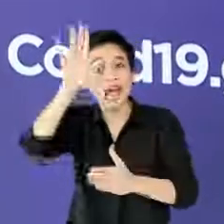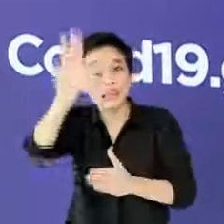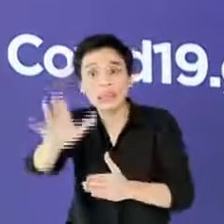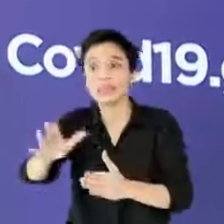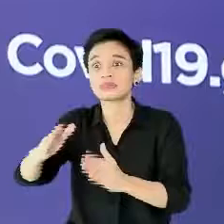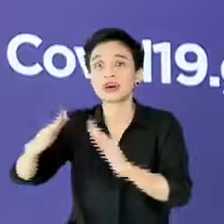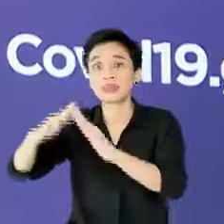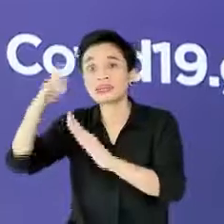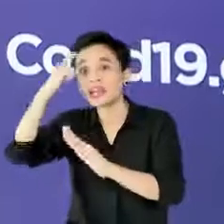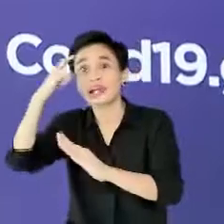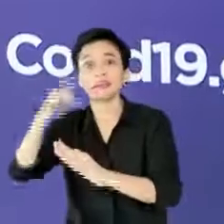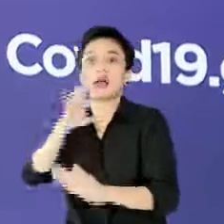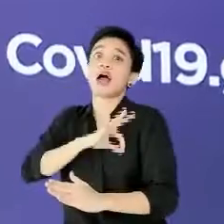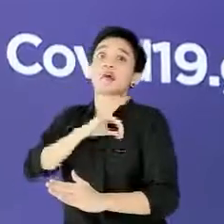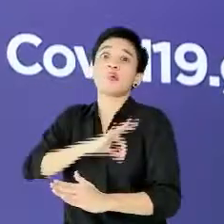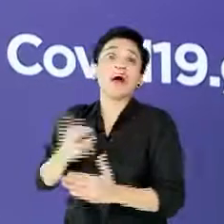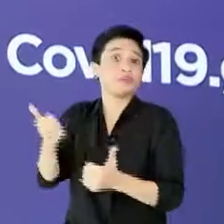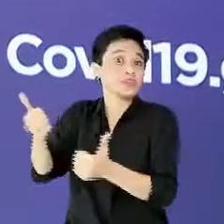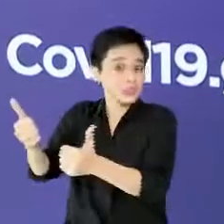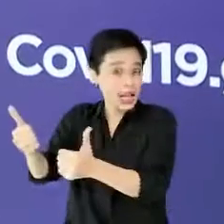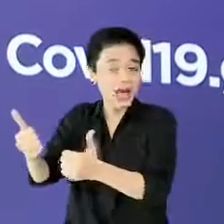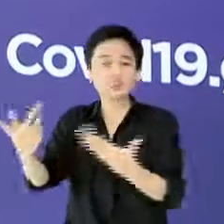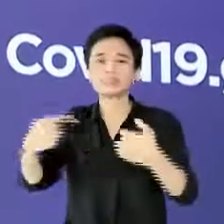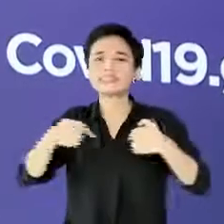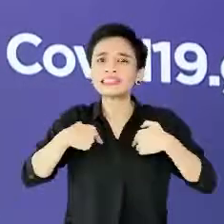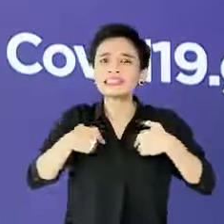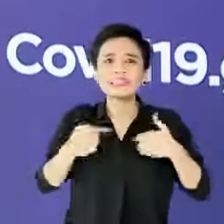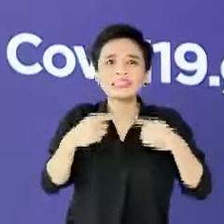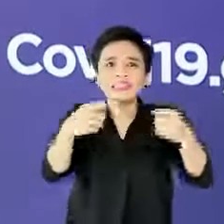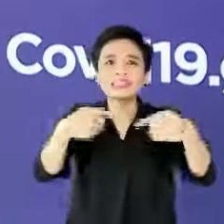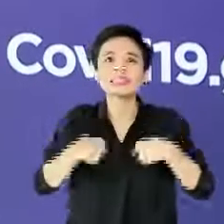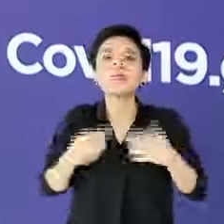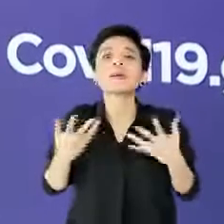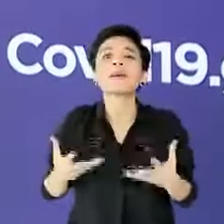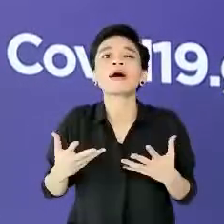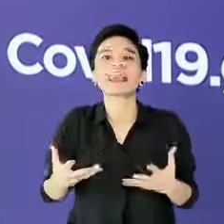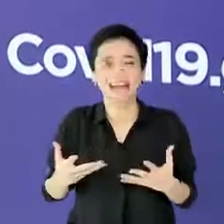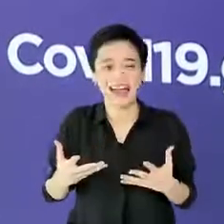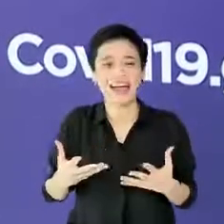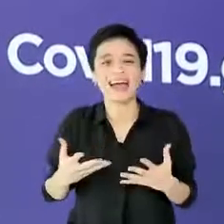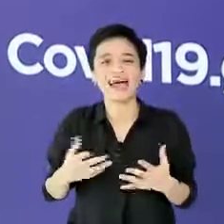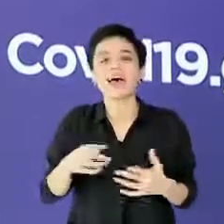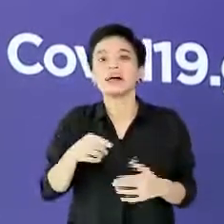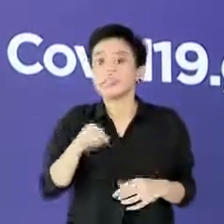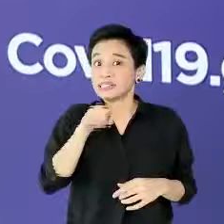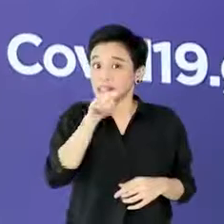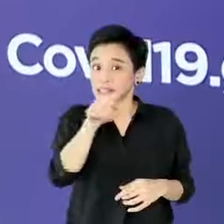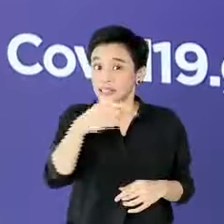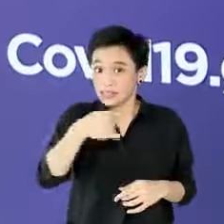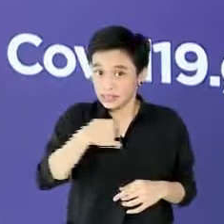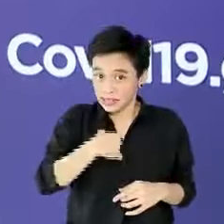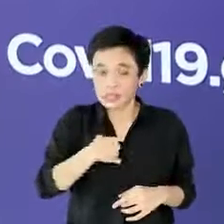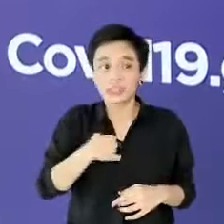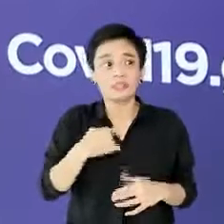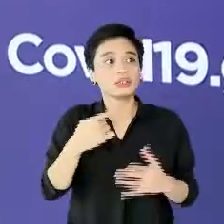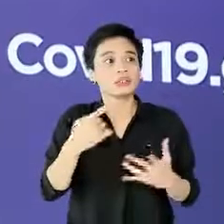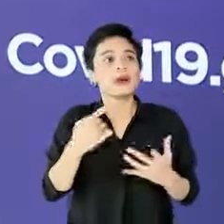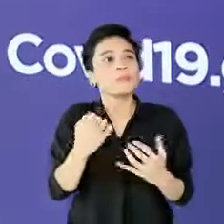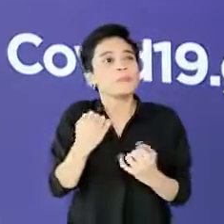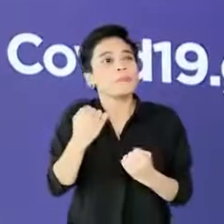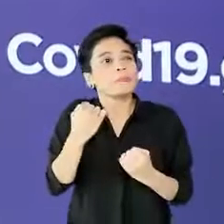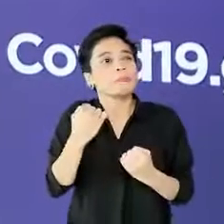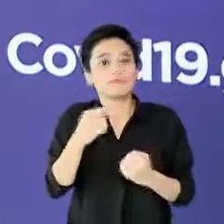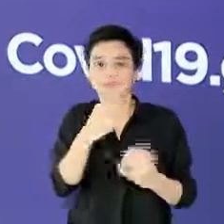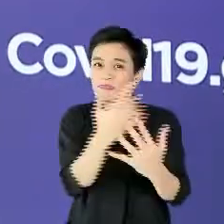maka yang harus dilakukan adalah eh containment dihulu Jadi bagaimana caranya agar masa